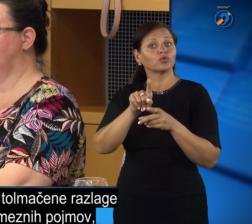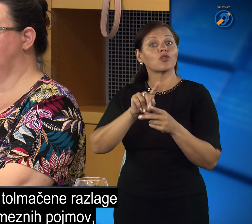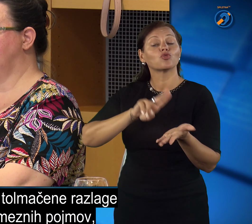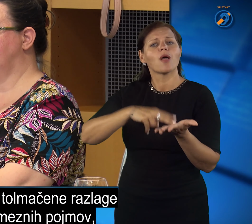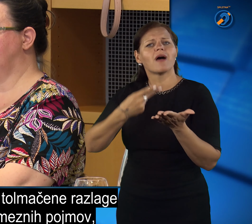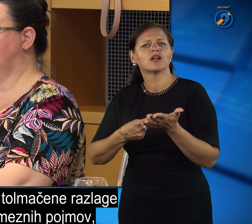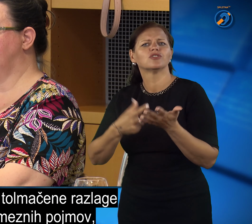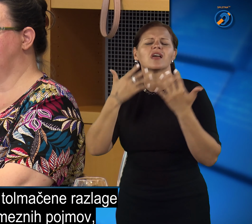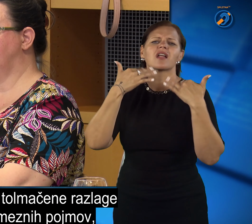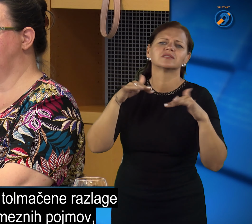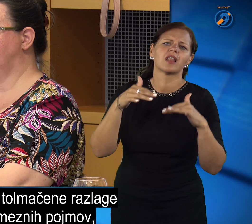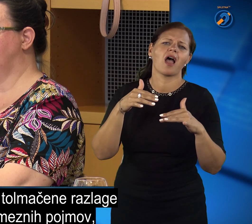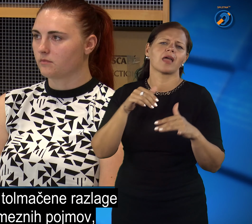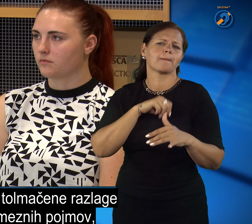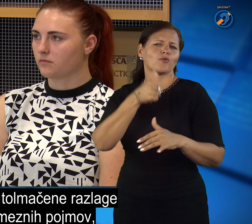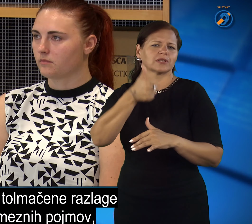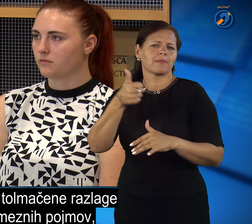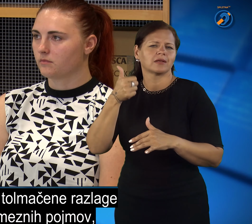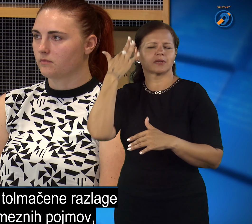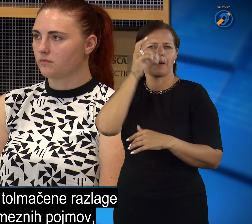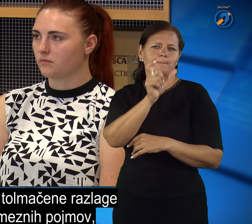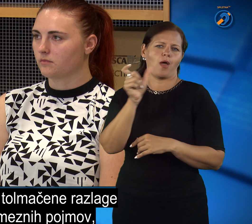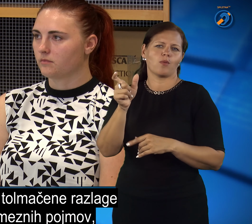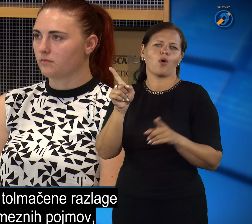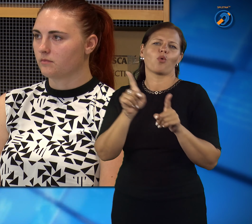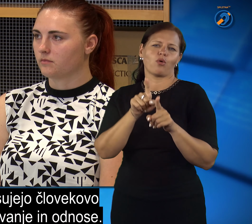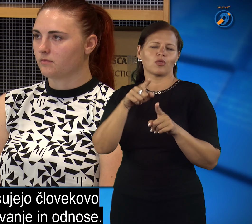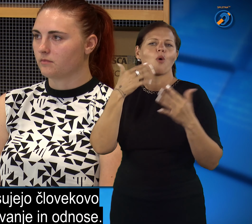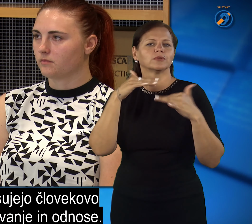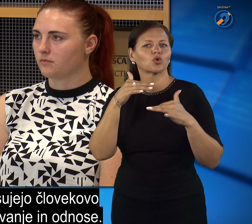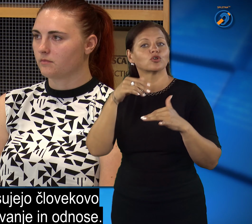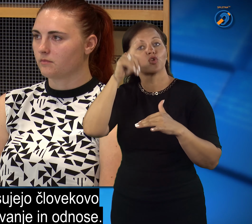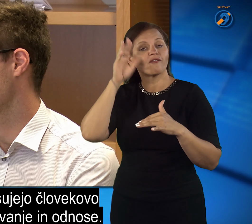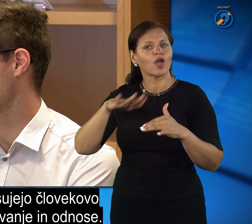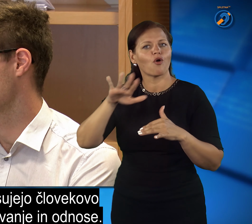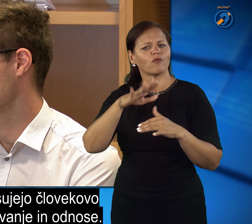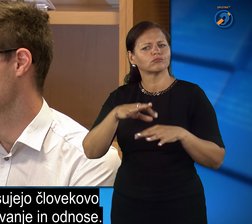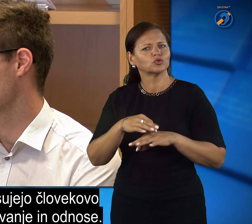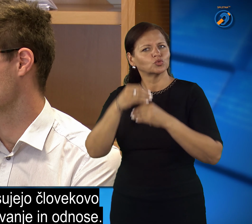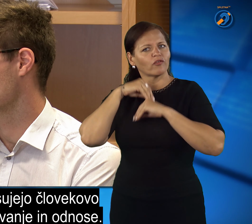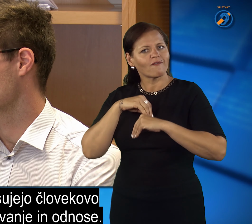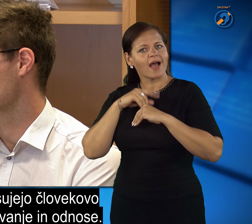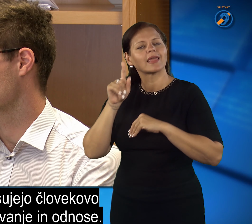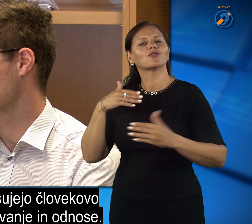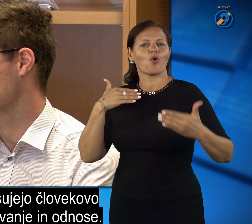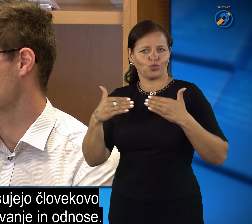V njih so tolmačene razlage posameznih pojmov, ki opisujejo človekovo čustvovanje in odnose.